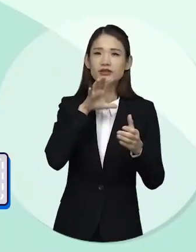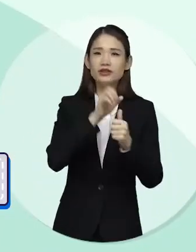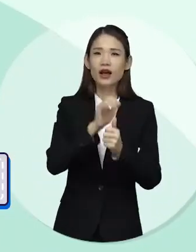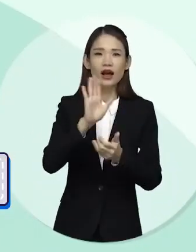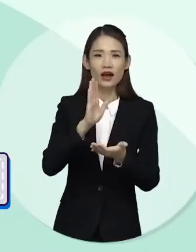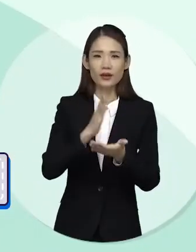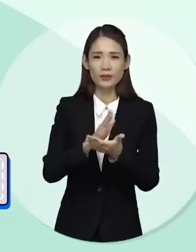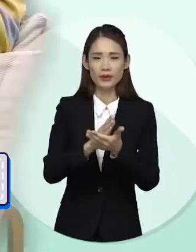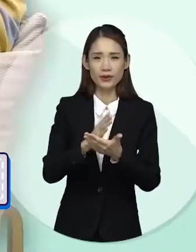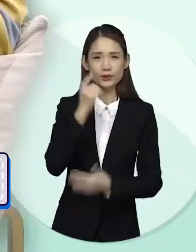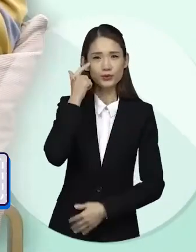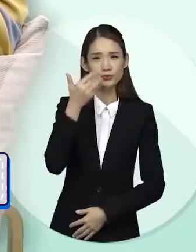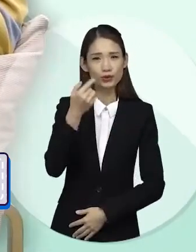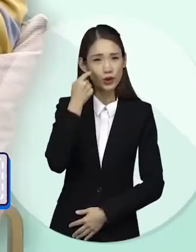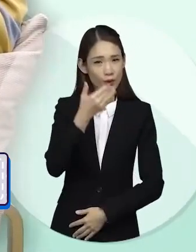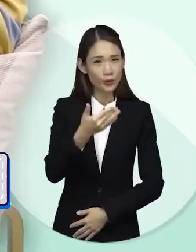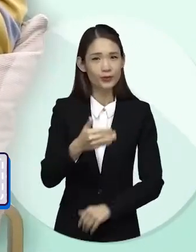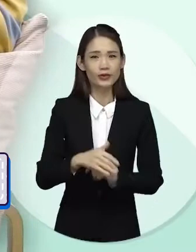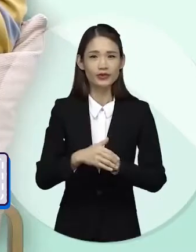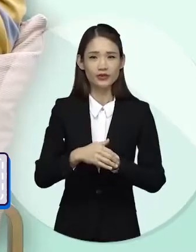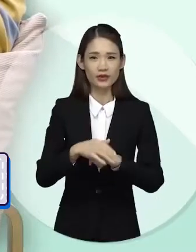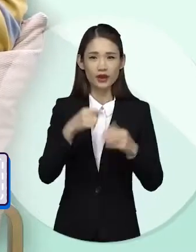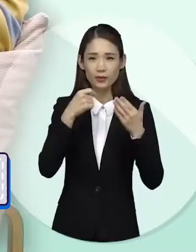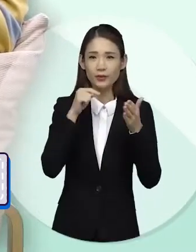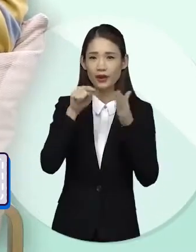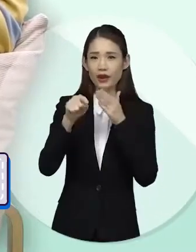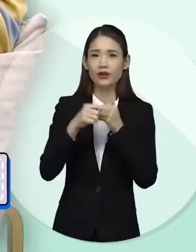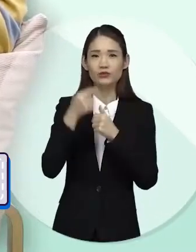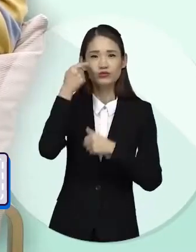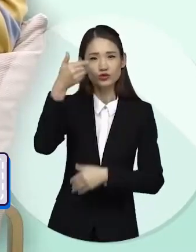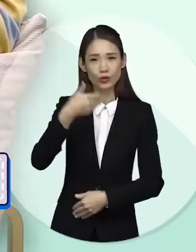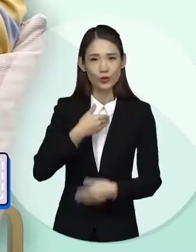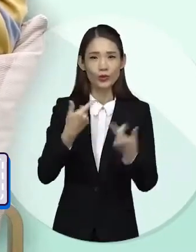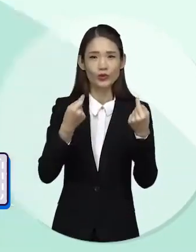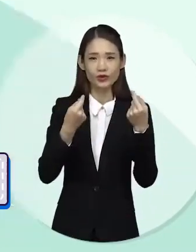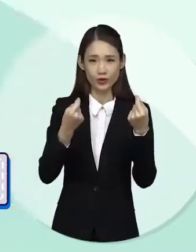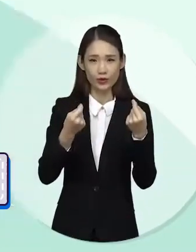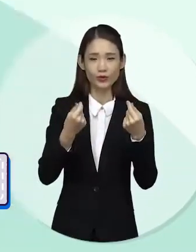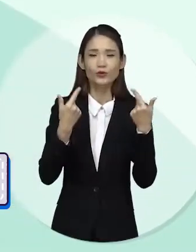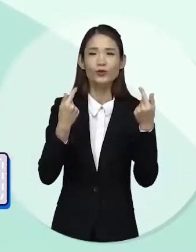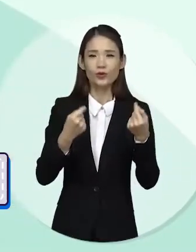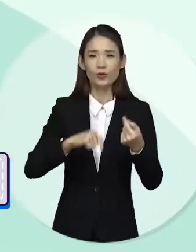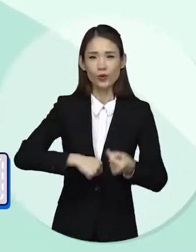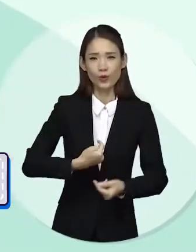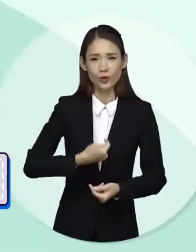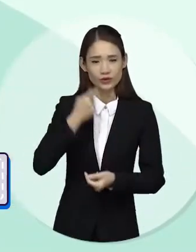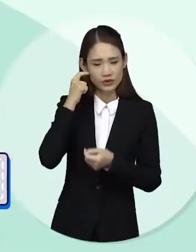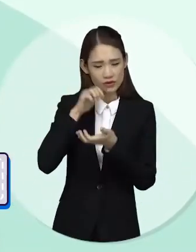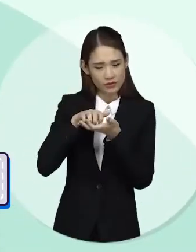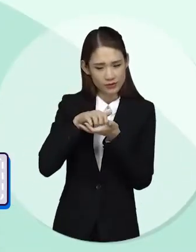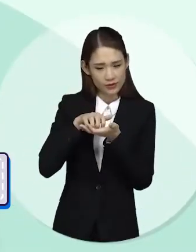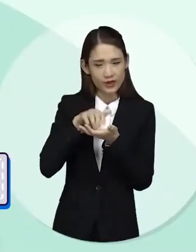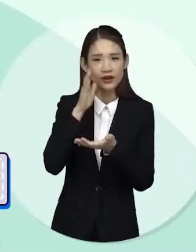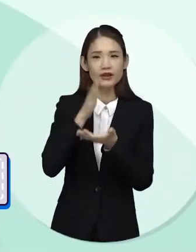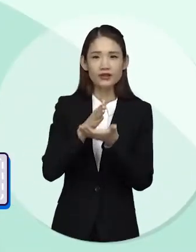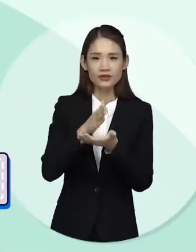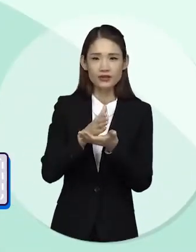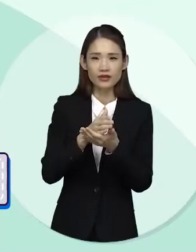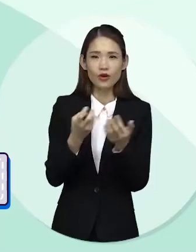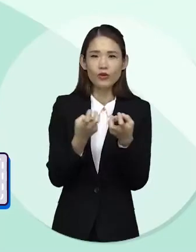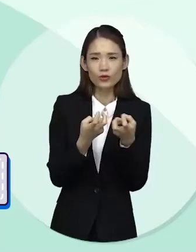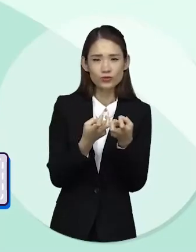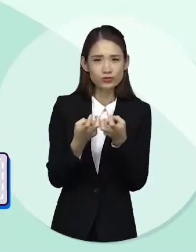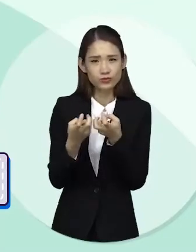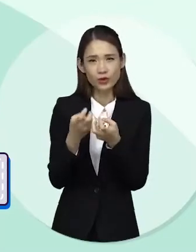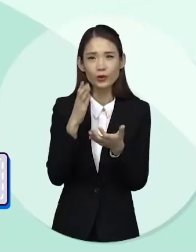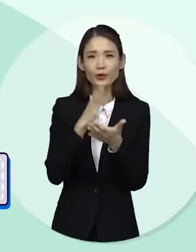음식점을 잡는 게 아니잖아요. 물어보고 너 뭐 먹고 싶어? 여기 갈까? 라고 물어보잖아요. 그런 것처럼 괜히 혼자 지레 짐작해서